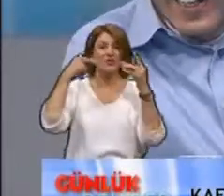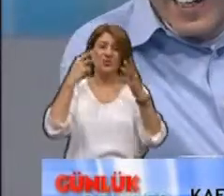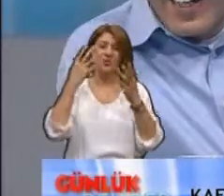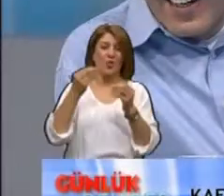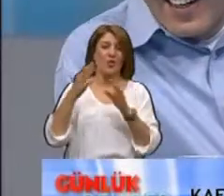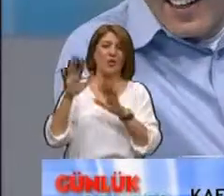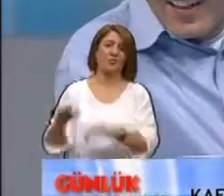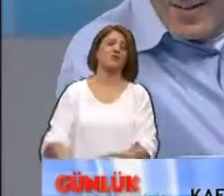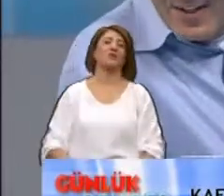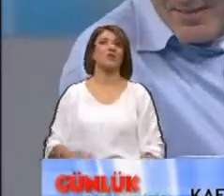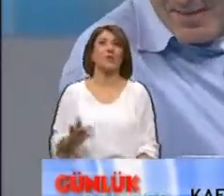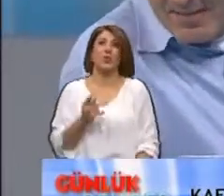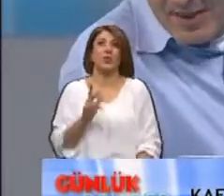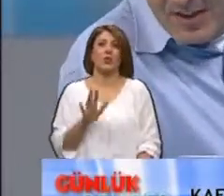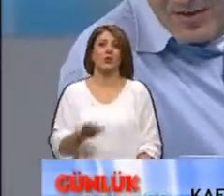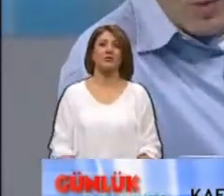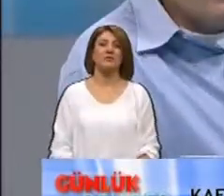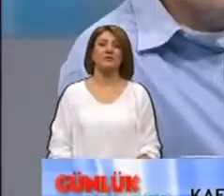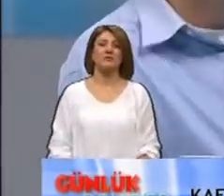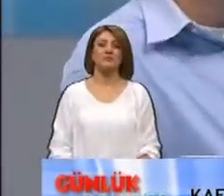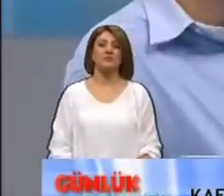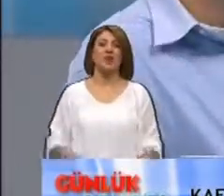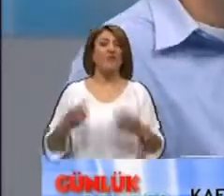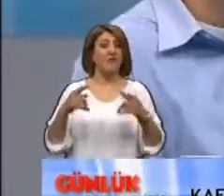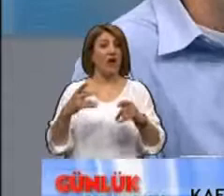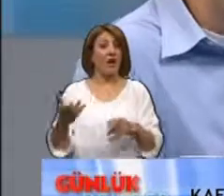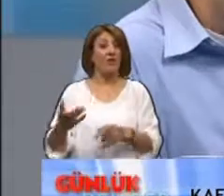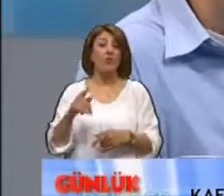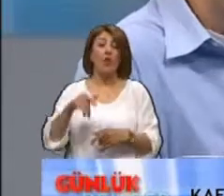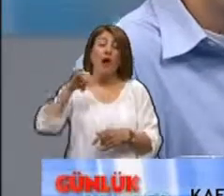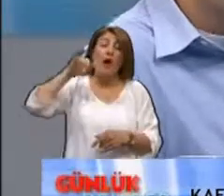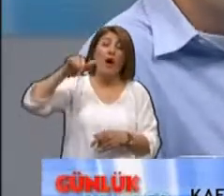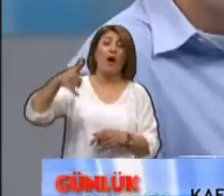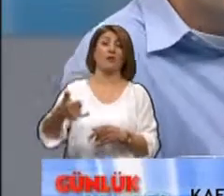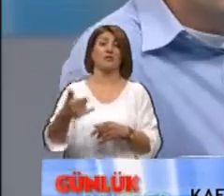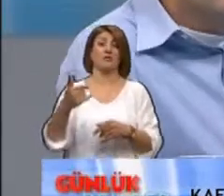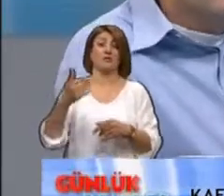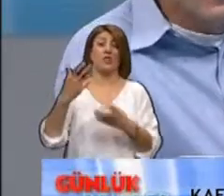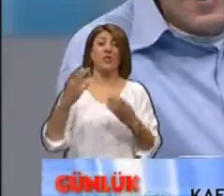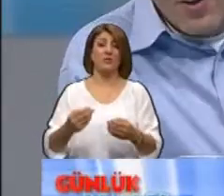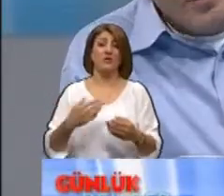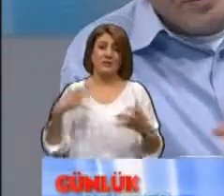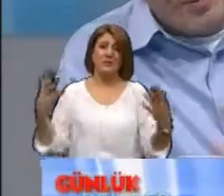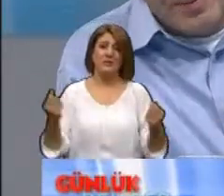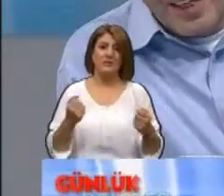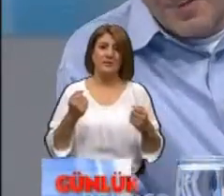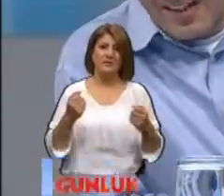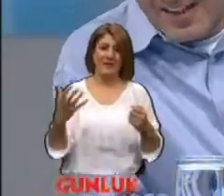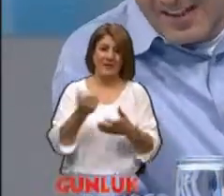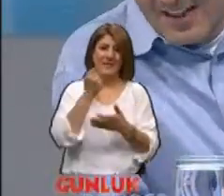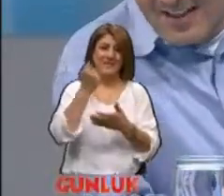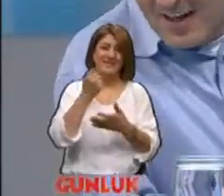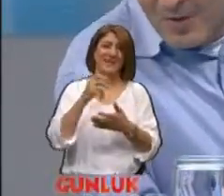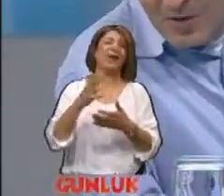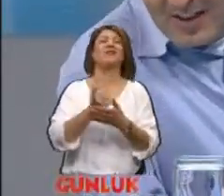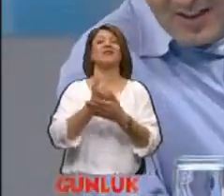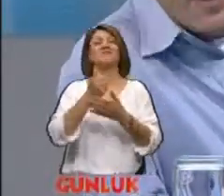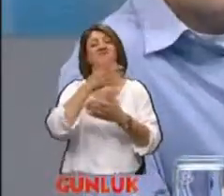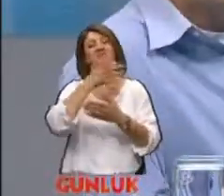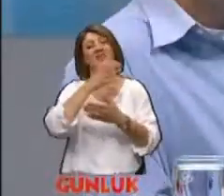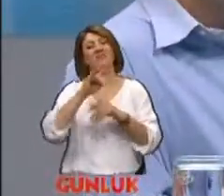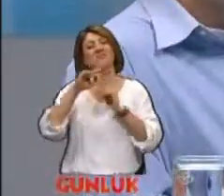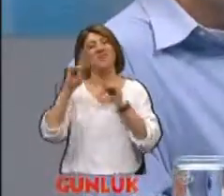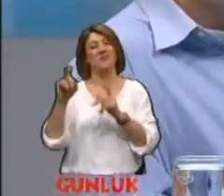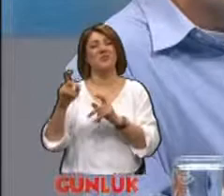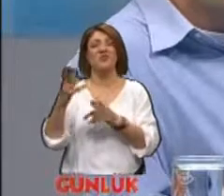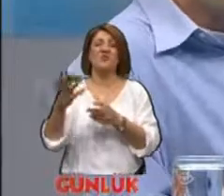Ay ama çok olacak iş değil. Ama devam enteresan etmiş. Durumun ağır olması haber olarak bana çok sevindiriyor. Bir de kazanmışlar mı yoksa maçı? Onu bilmiyorum inan. Onu yani sorsa. Saraybosna'daki